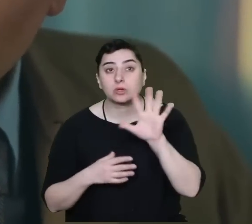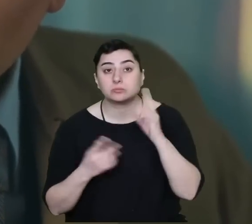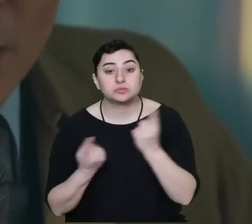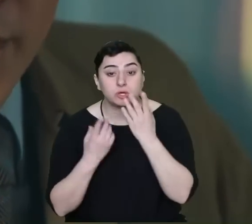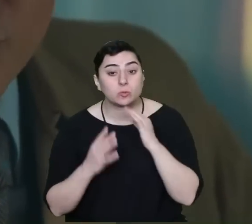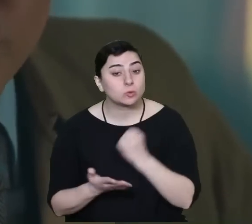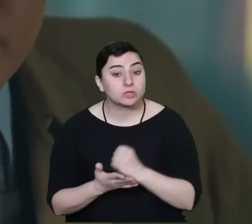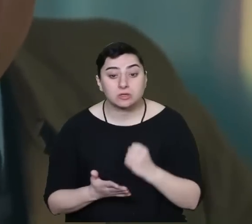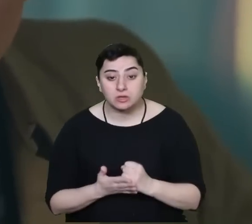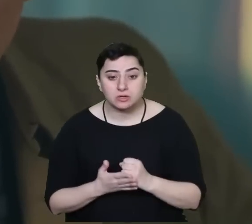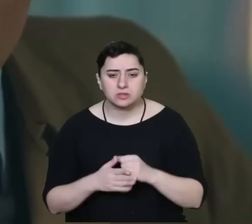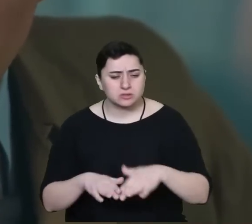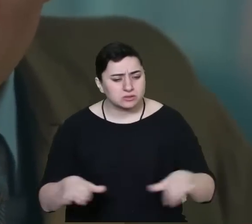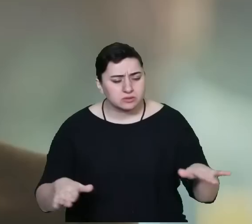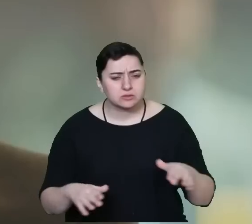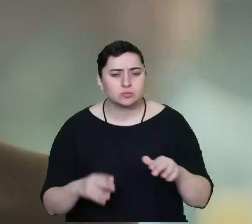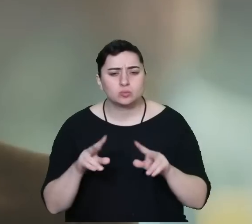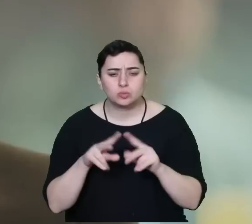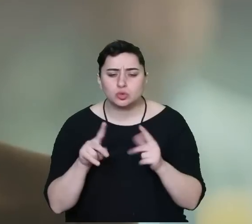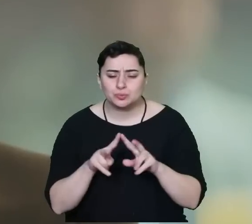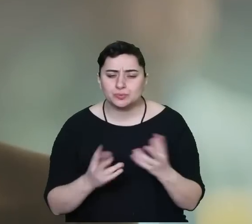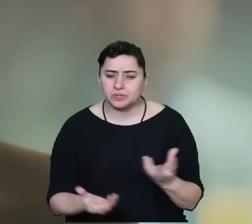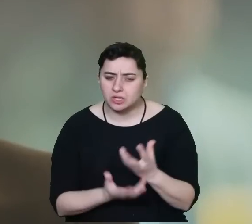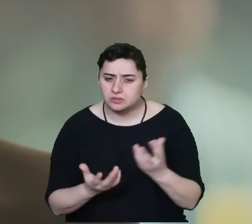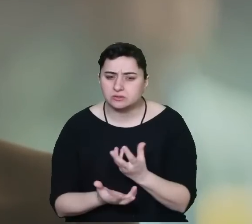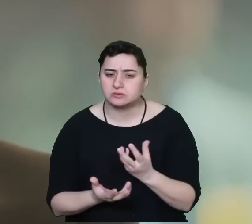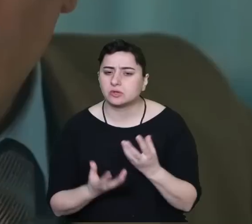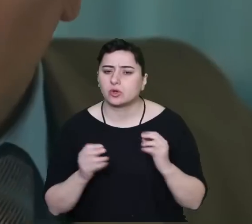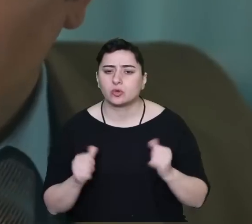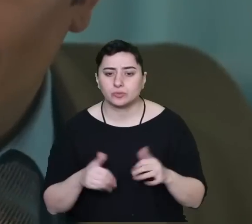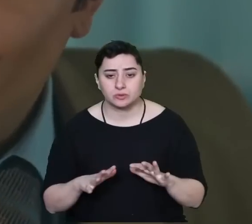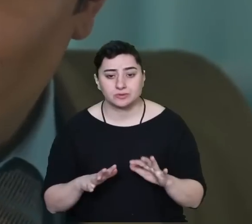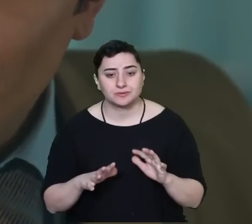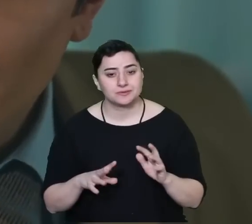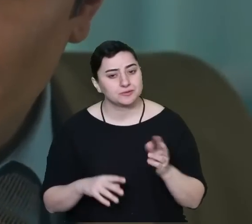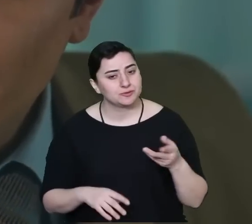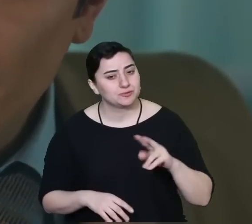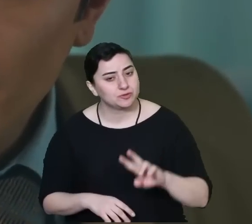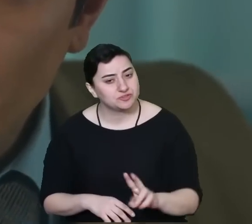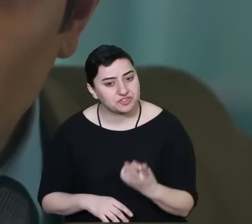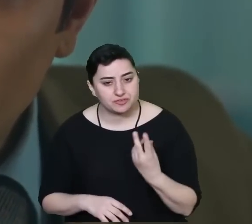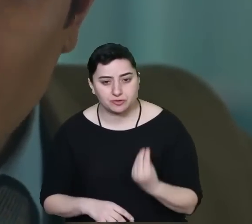kıyılmamışsa, yeryüzünde ister mum gibi yan, ister tur gibi nara dön.